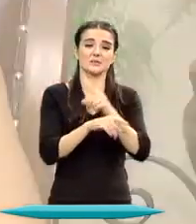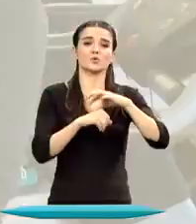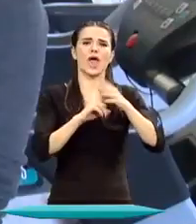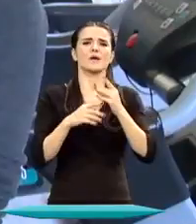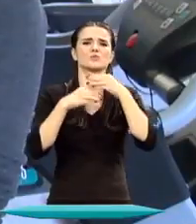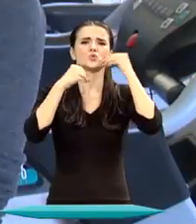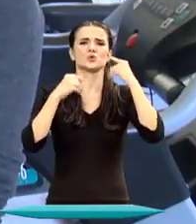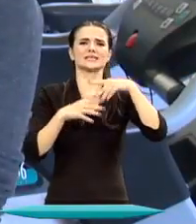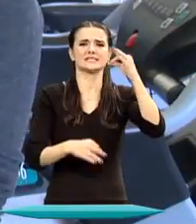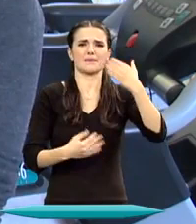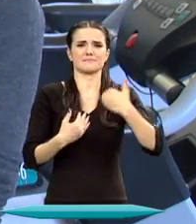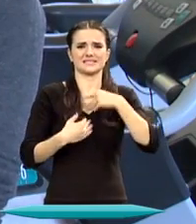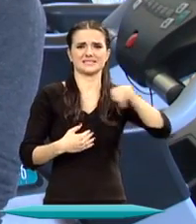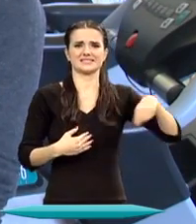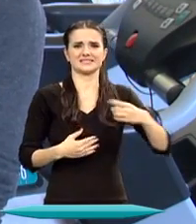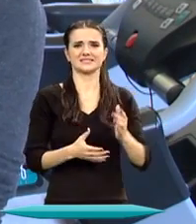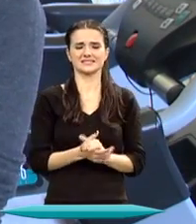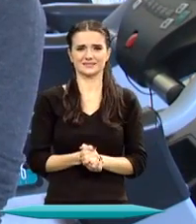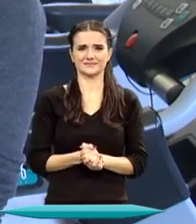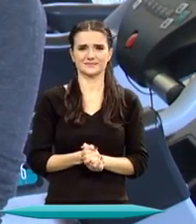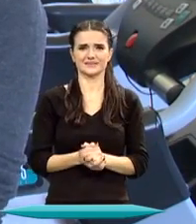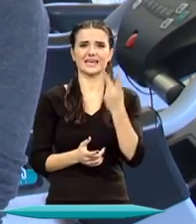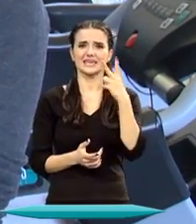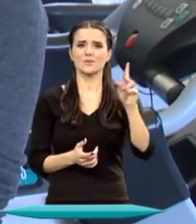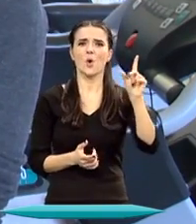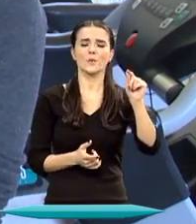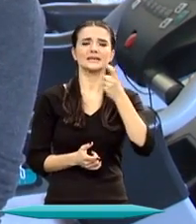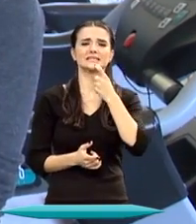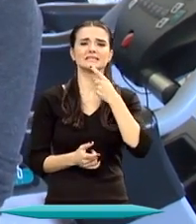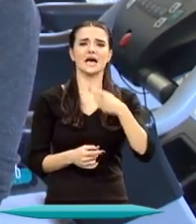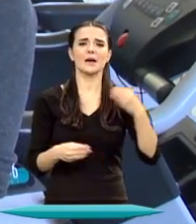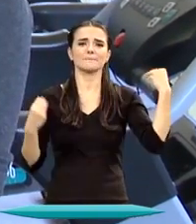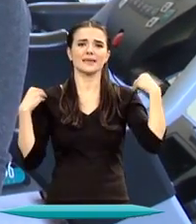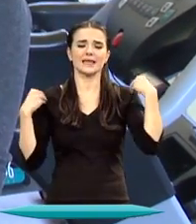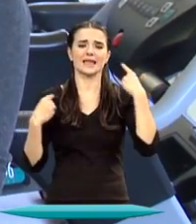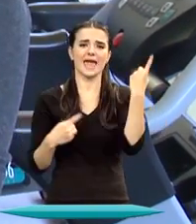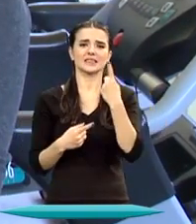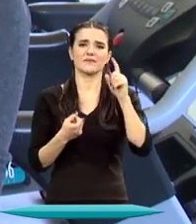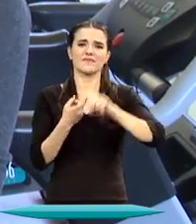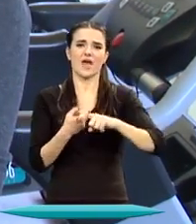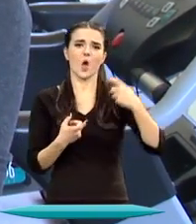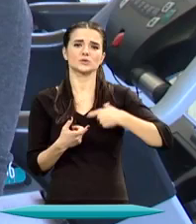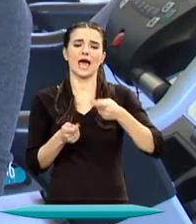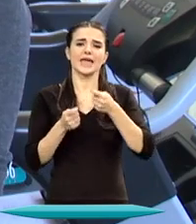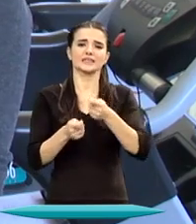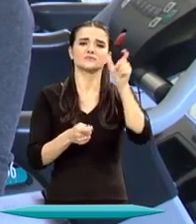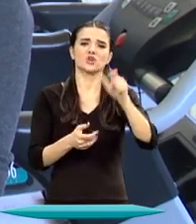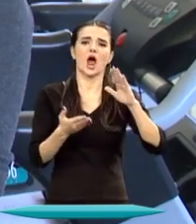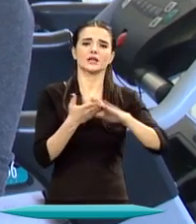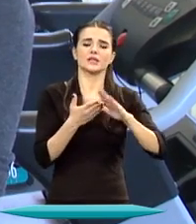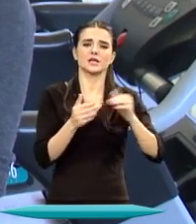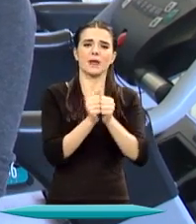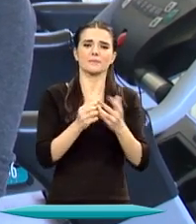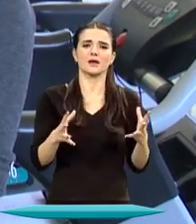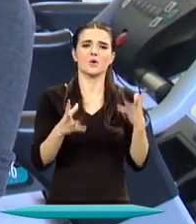bizlerdik. 2011 yılında beden eğitimci ve özel eğitimci arkadaşlarla bir araya gelip Marmara Otizm Gençlik ve Spor Kulübü Derneği'ni kurduk.